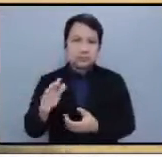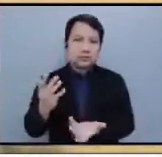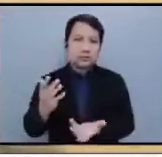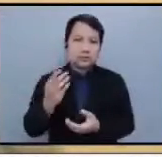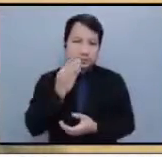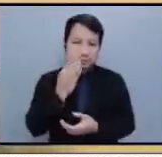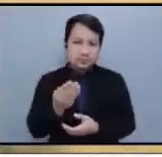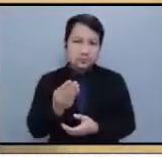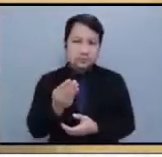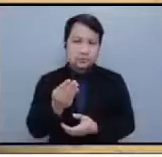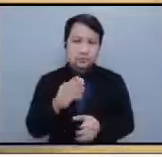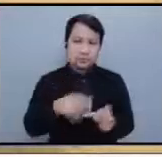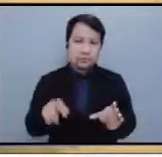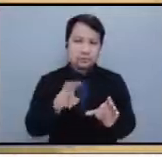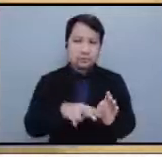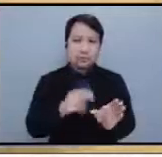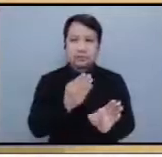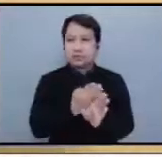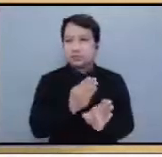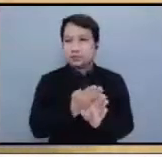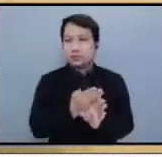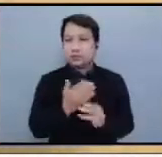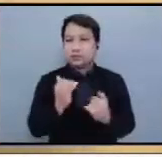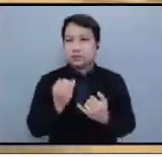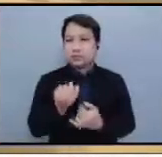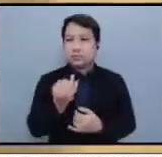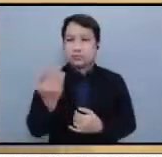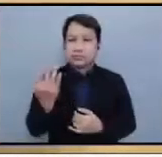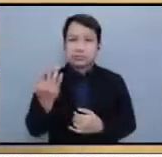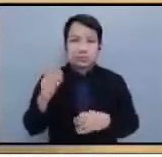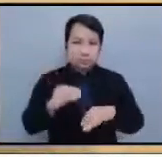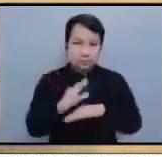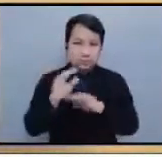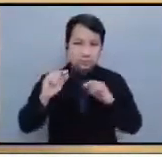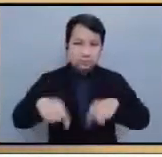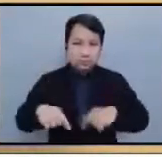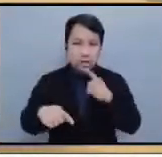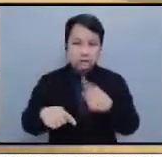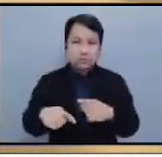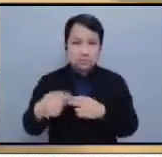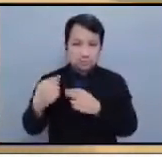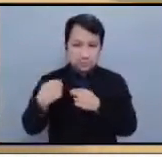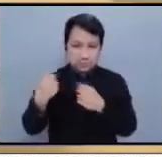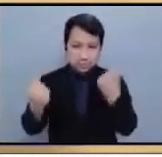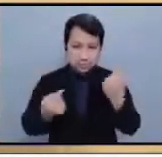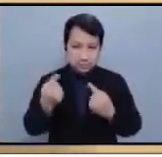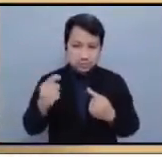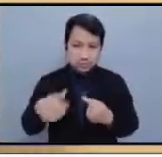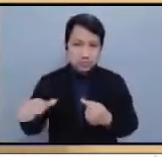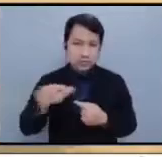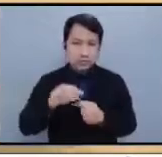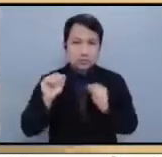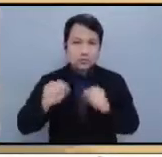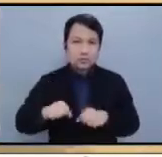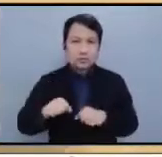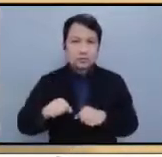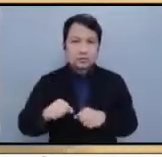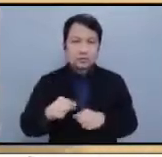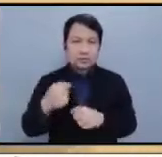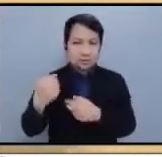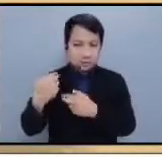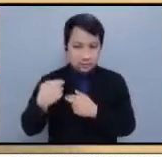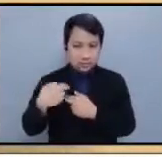yung mga bumiyahin na bus na kung saan yung consortium na of concern mismo ay pananagutin ng